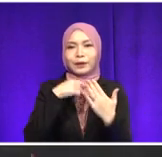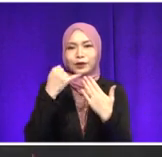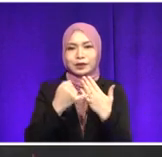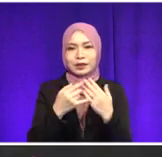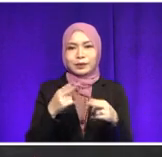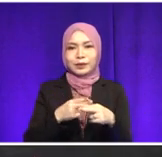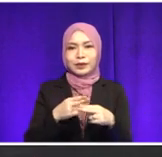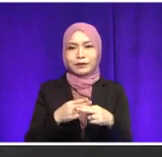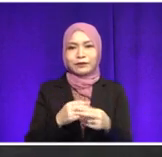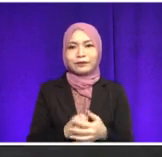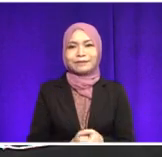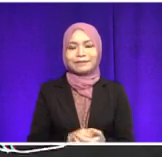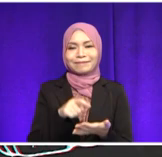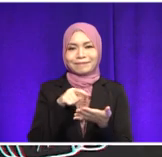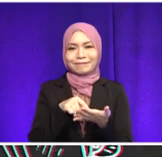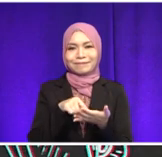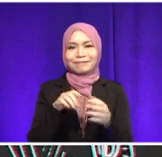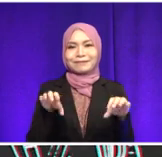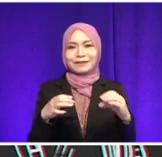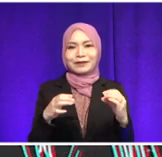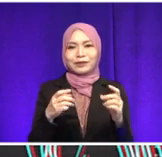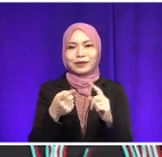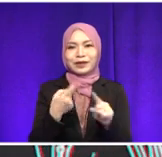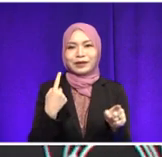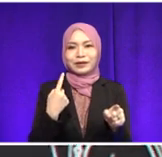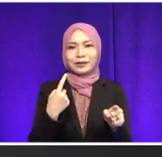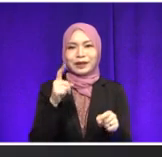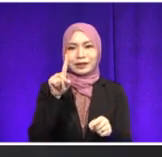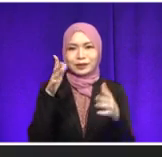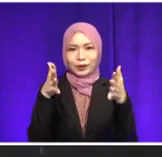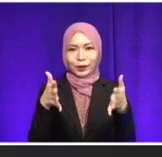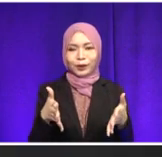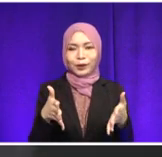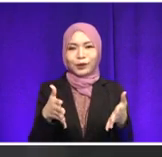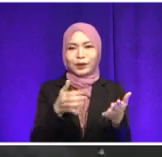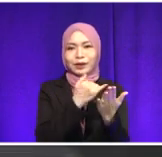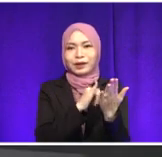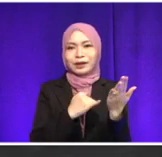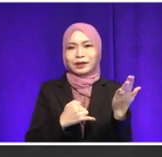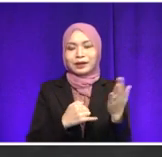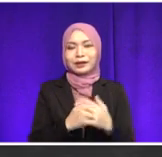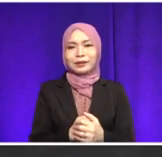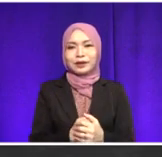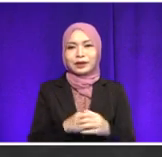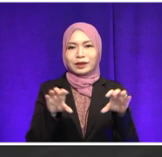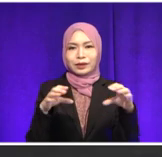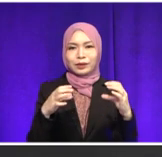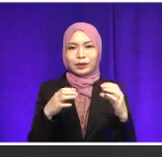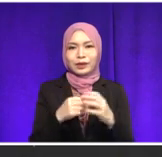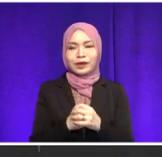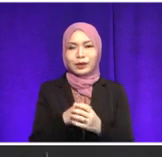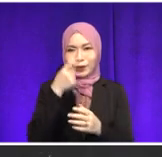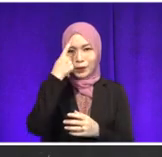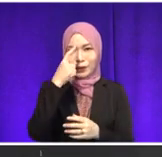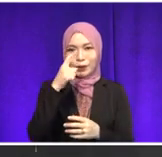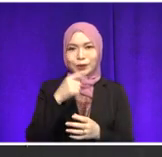oleh seorang peri kebentuk dan kepentingannya adalah untuk melakar ID yang diberi oleh pelanggan ke dalam